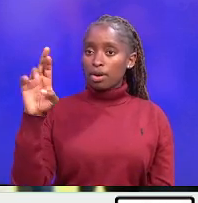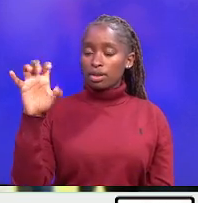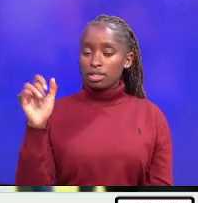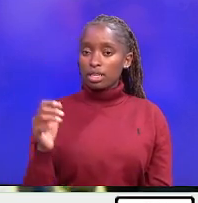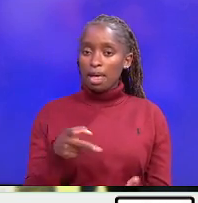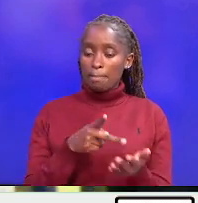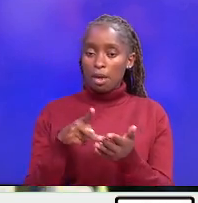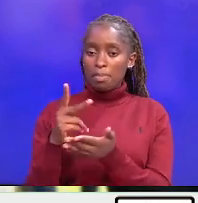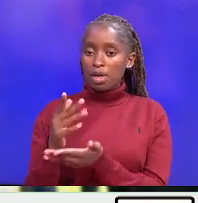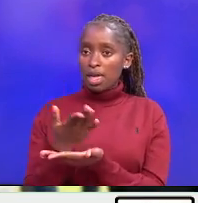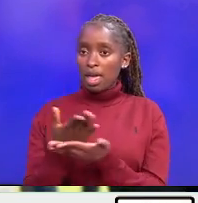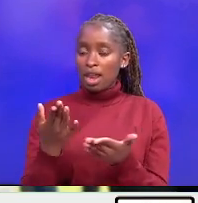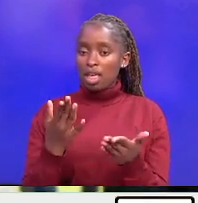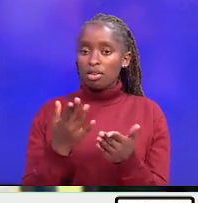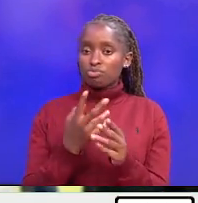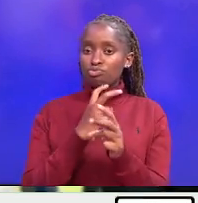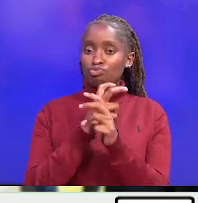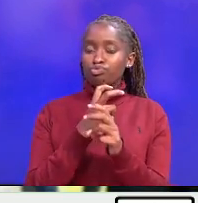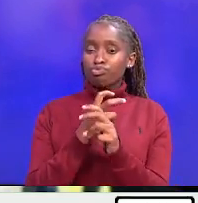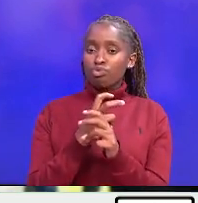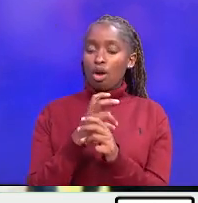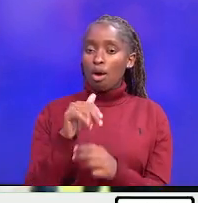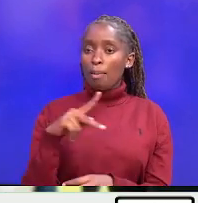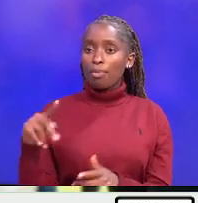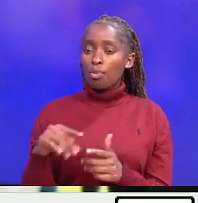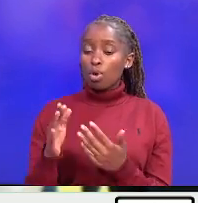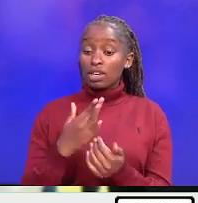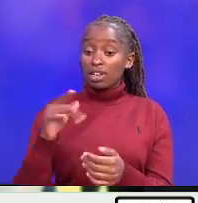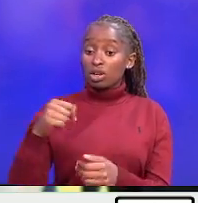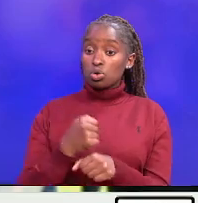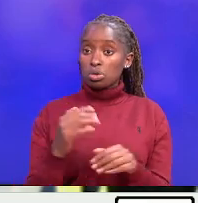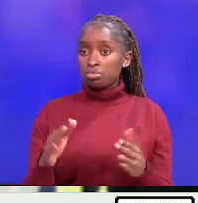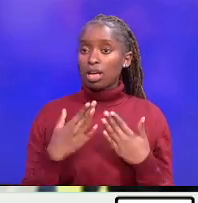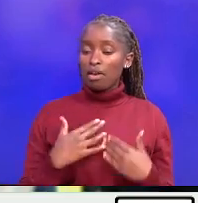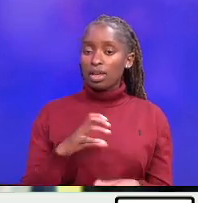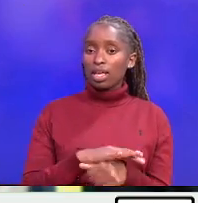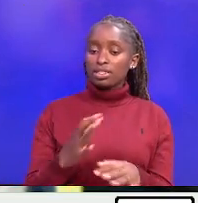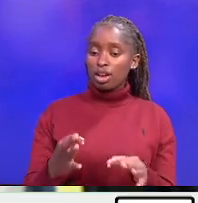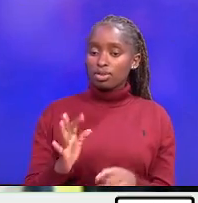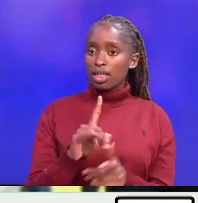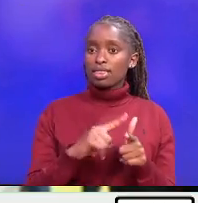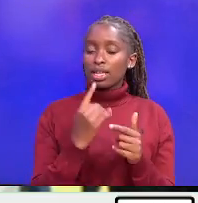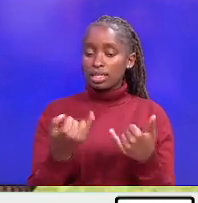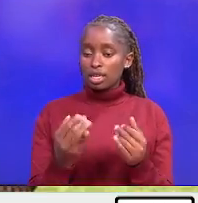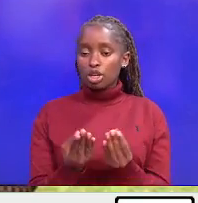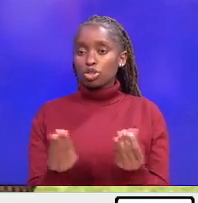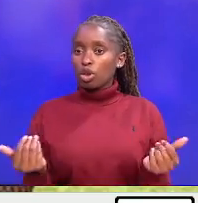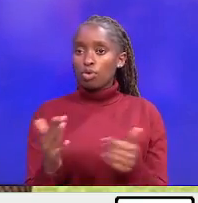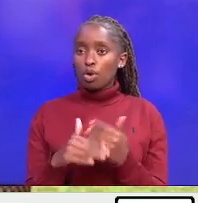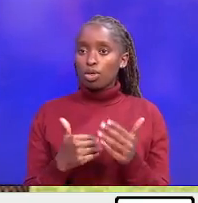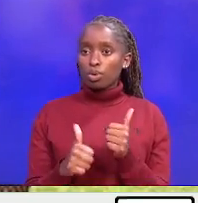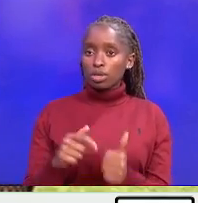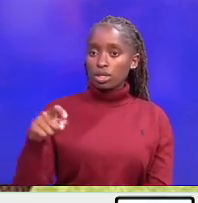pale, tumekupatia facility. What you just need to do ni kufund account yako pale, then you're able now to utilize all those features ndani ya pale hiyo app. What you